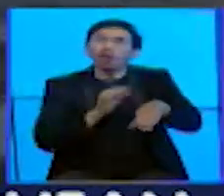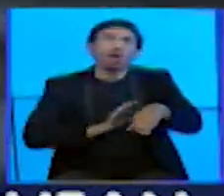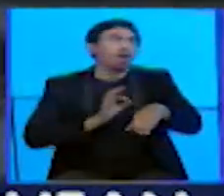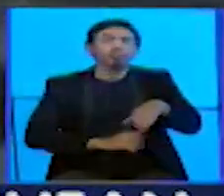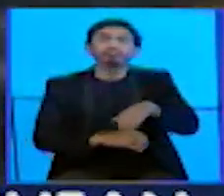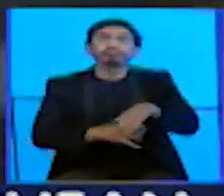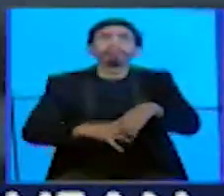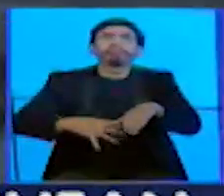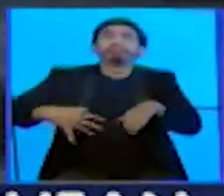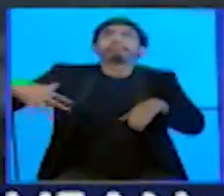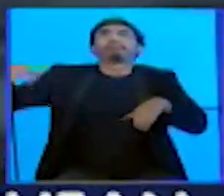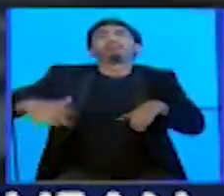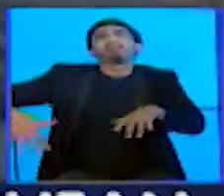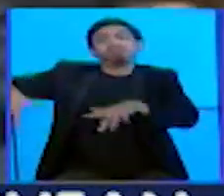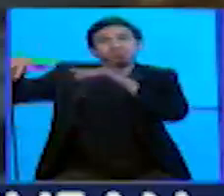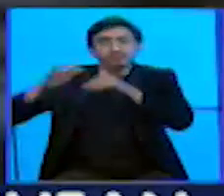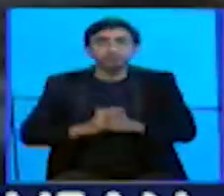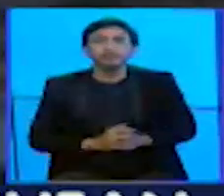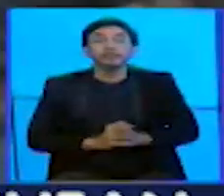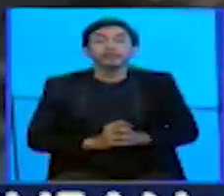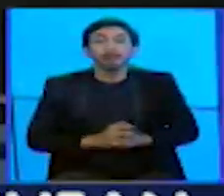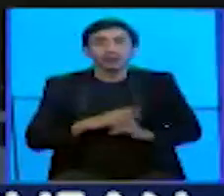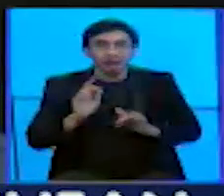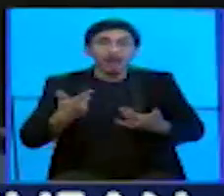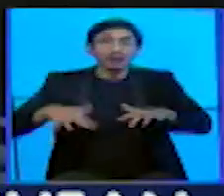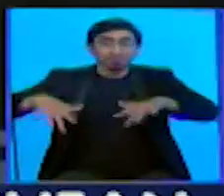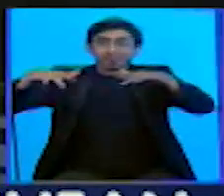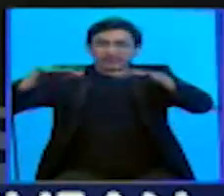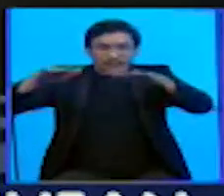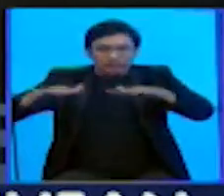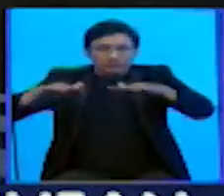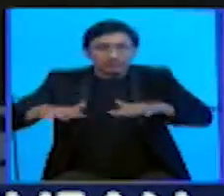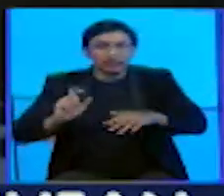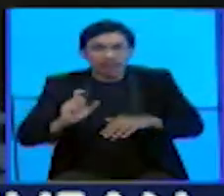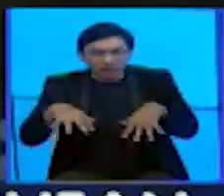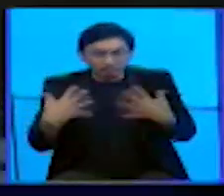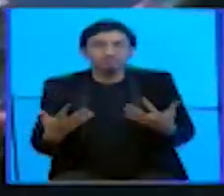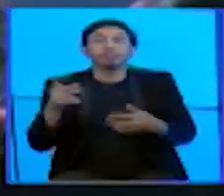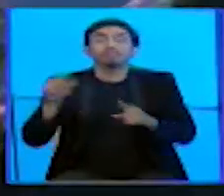tol. Untuk mengurangi ketinggian genangan, petugas Jasa Marga melakukan penyedotan air.